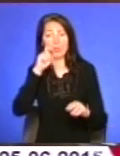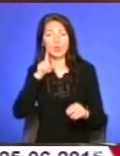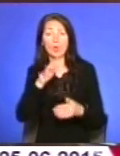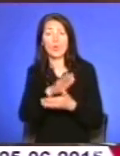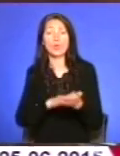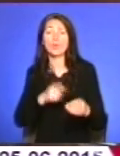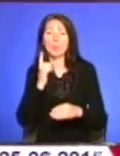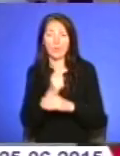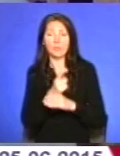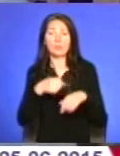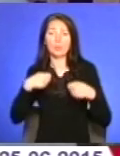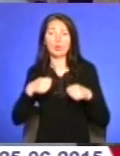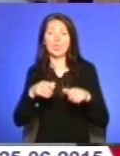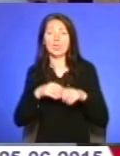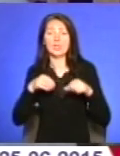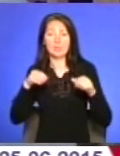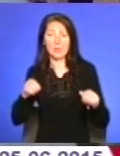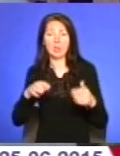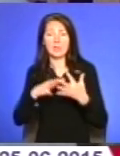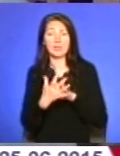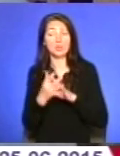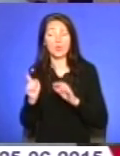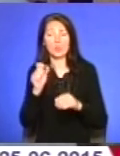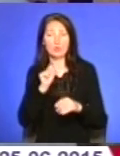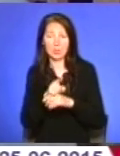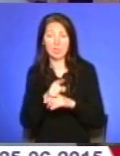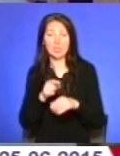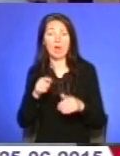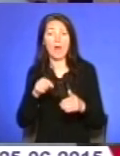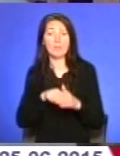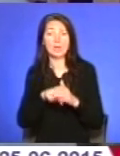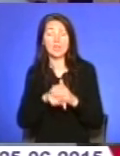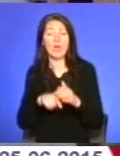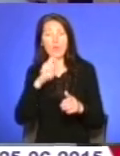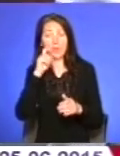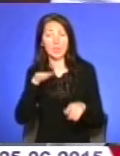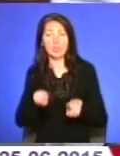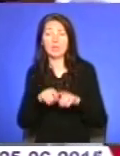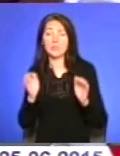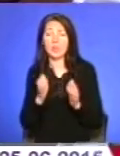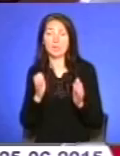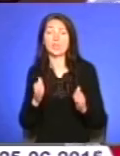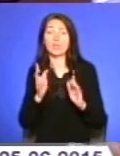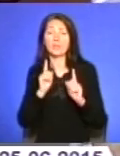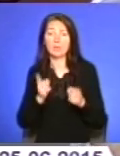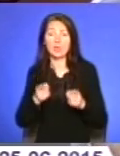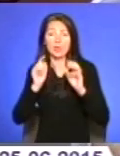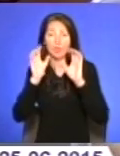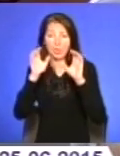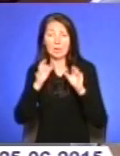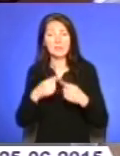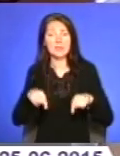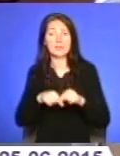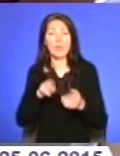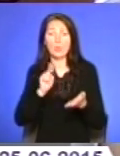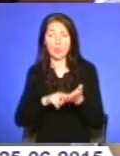на продаж земель сільськогосподарського призначення в Україні та збереження чинної системи оподаткування сільськогосподарських виробників. Зміни